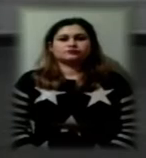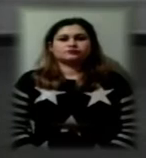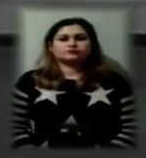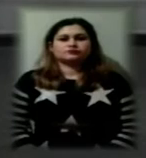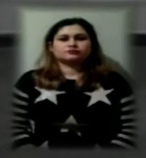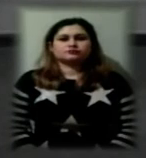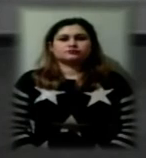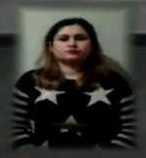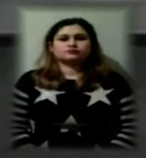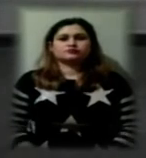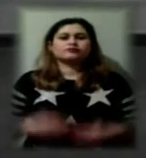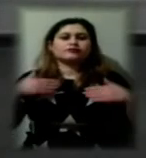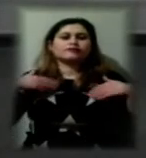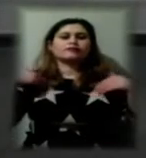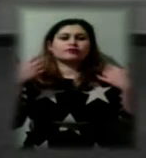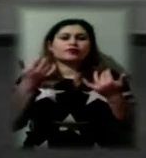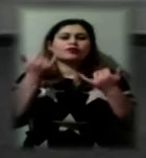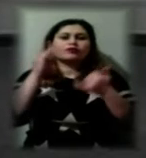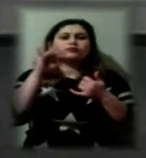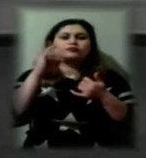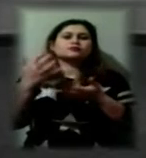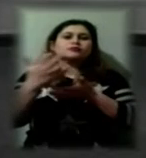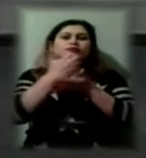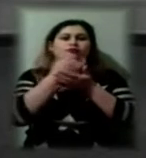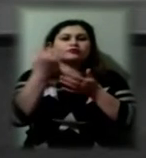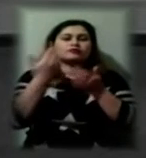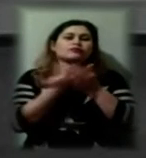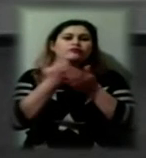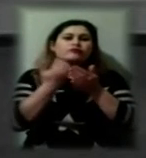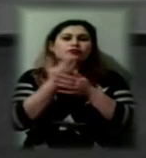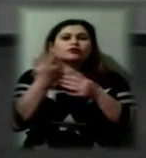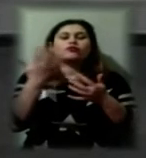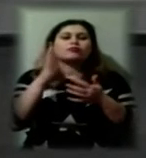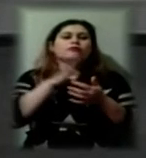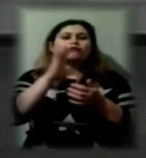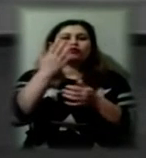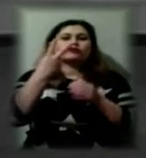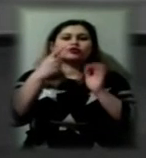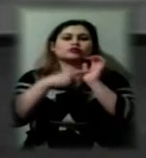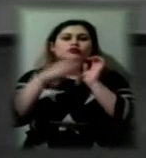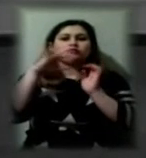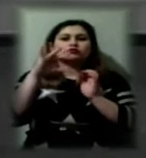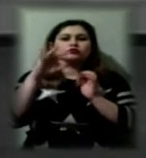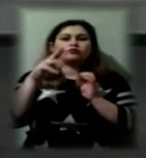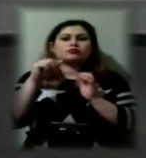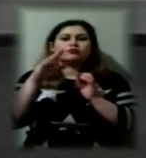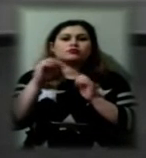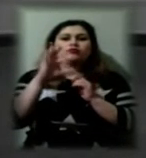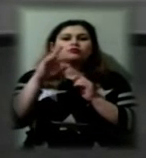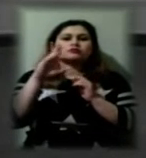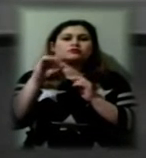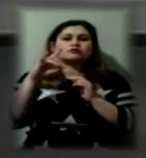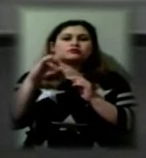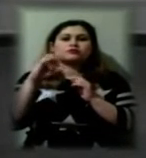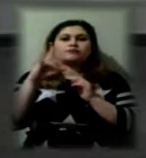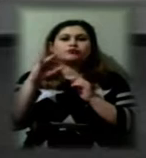Моє вітання. Кореспонденти Суспільного продовжують інформувати про події вівторка 26 листопада в студії Оксана Стравнова. Сурдопереклад